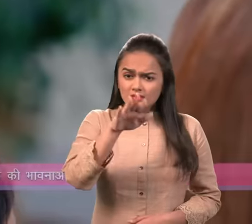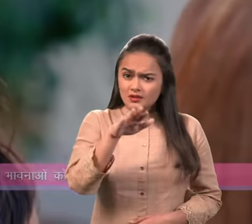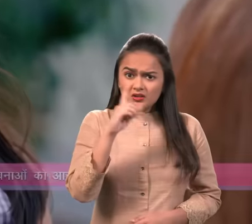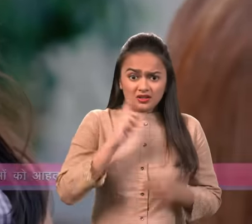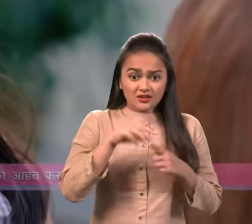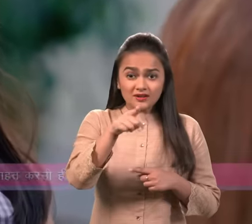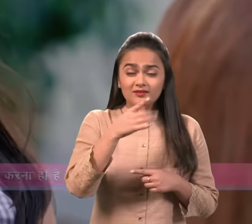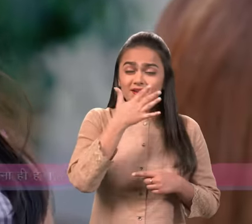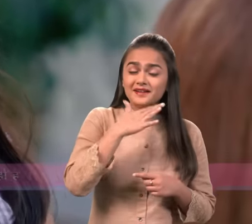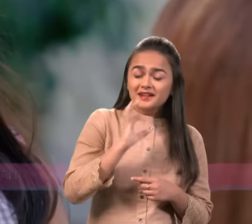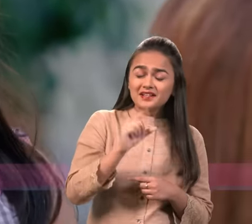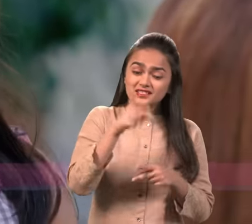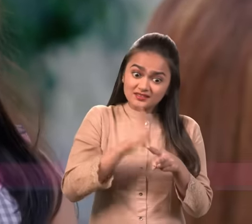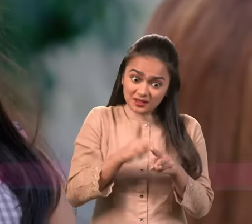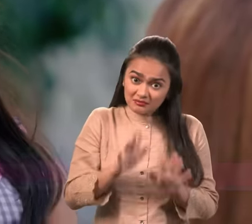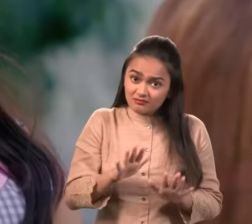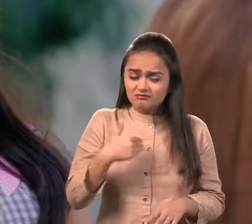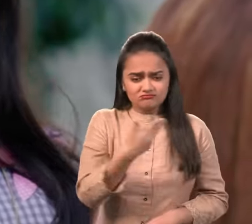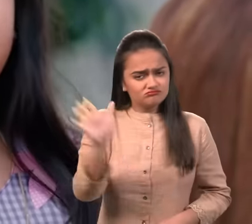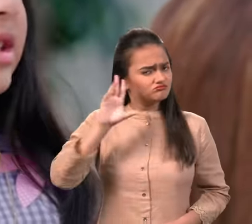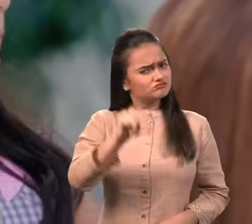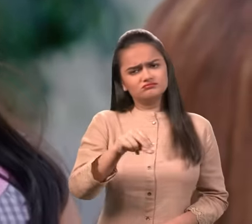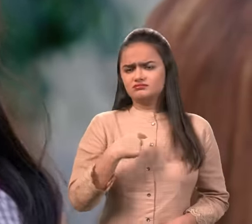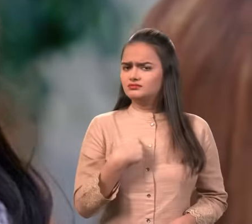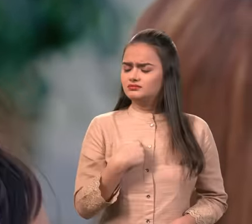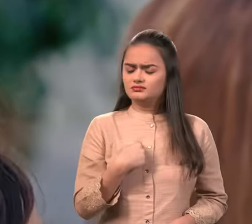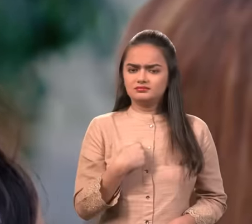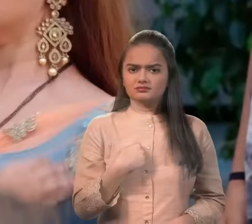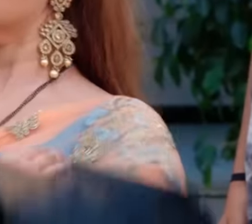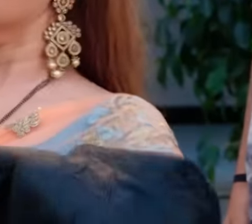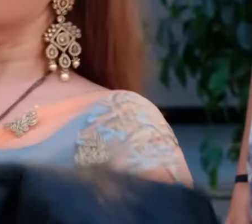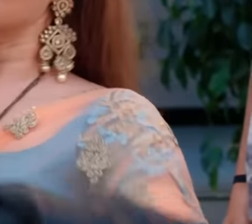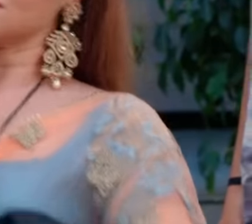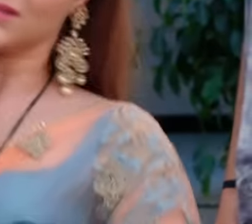गुलाब, अगर तुम ऐसे रहोगे तो मैं तुम्हें जाने नहीं दूंगी।